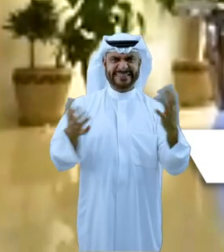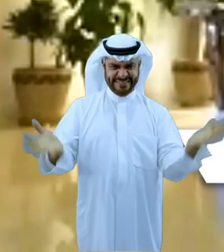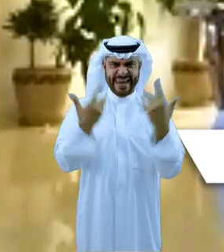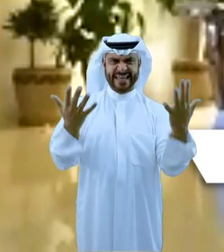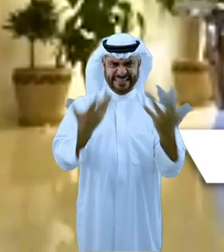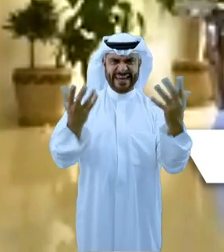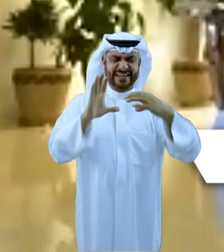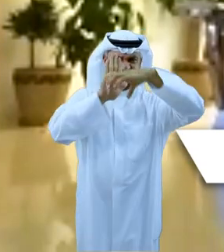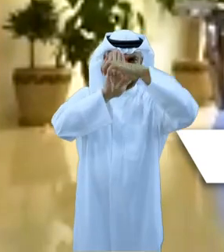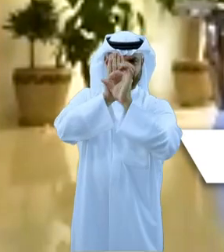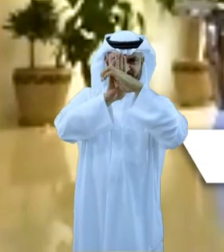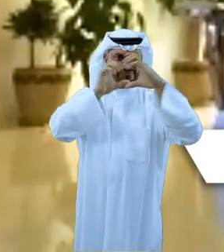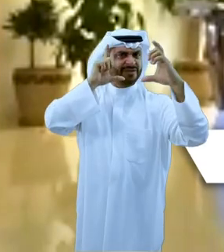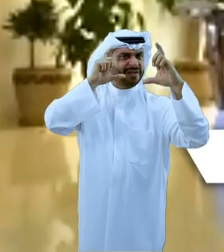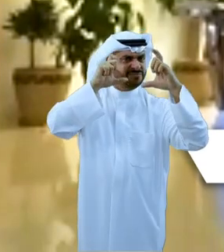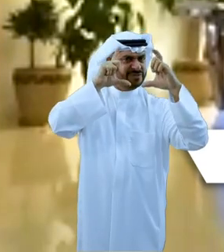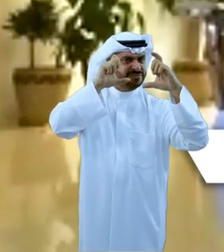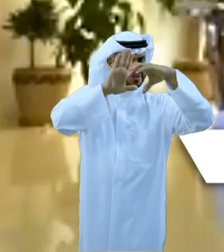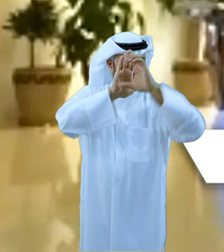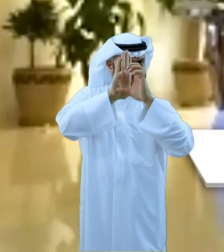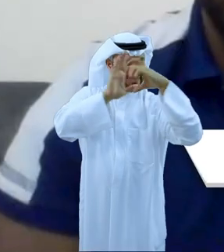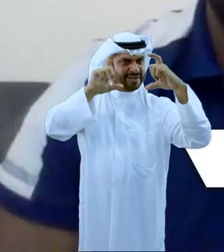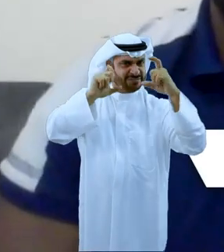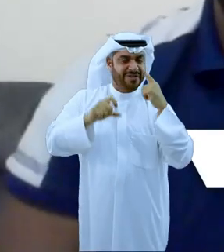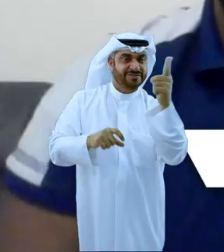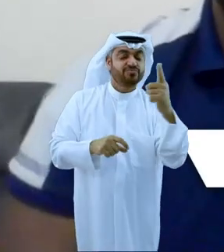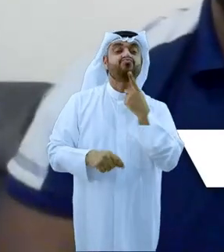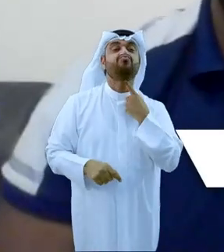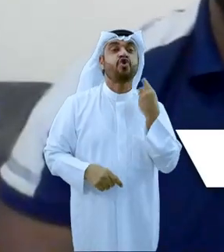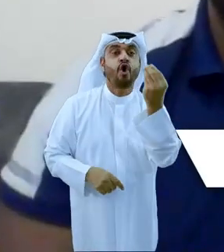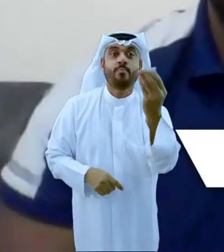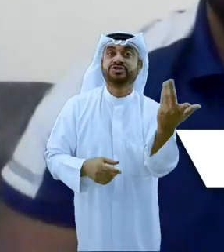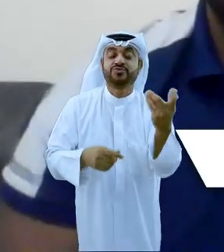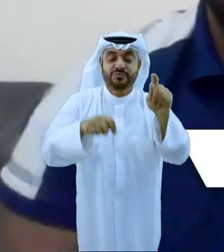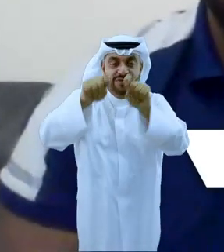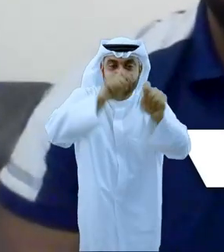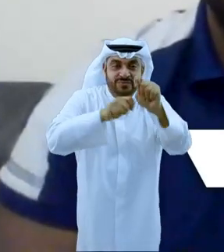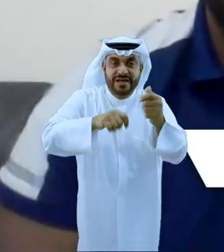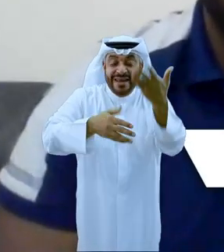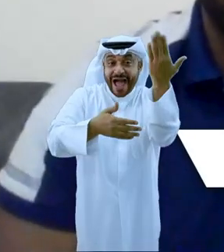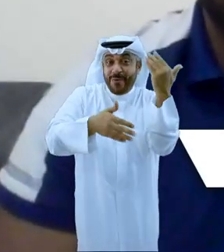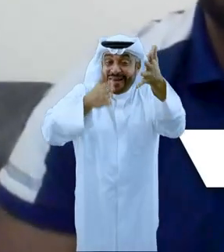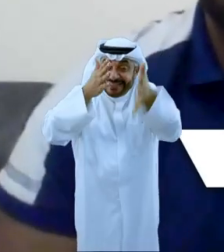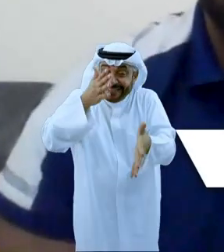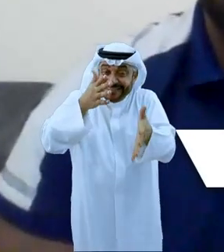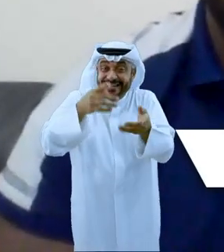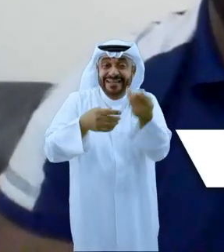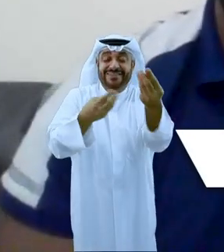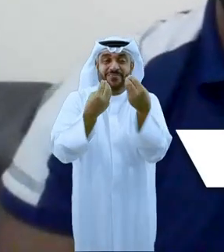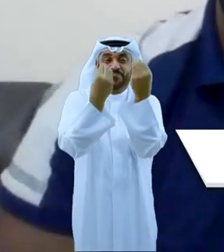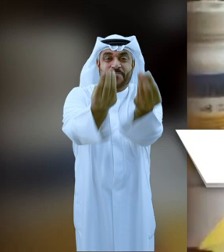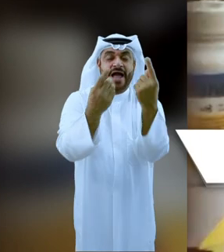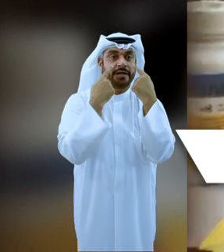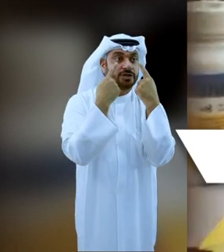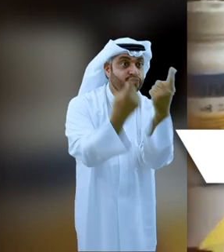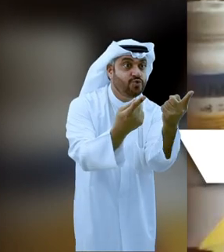فشجعته على التصوير وعطيته كاميرا وكذي وكنت أعلمه. يعني أغلب الأشياء اللي هو يحبها يدوية، يعني لما كان صغير دخلنا